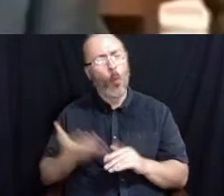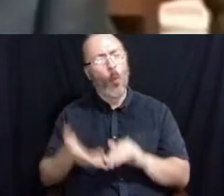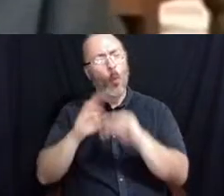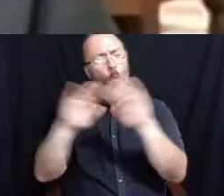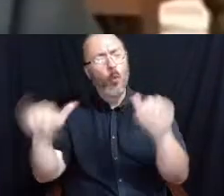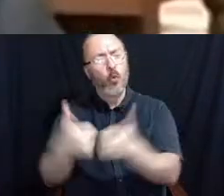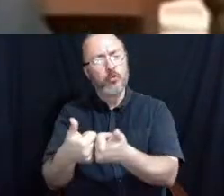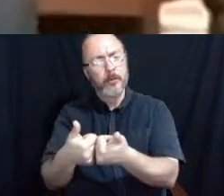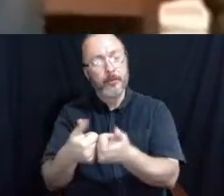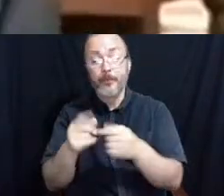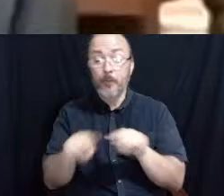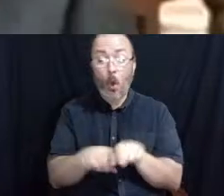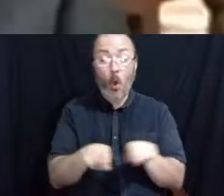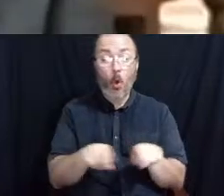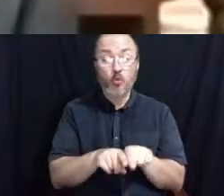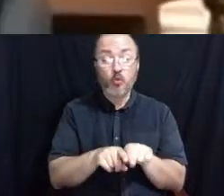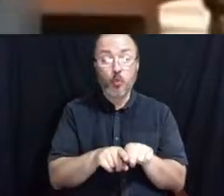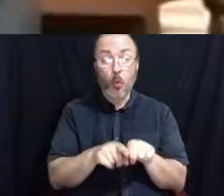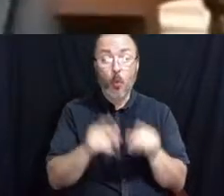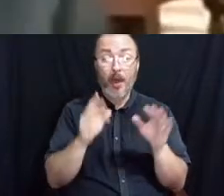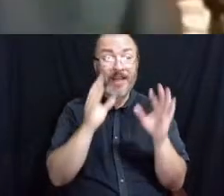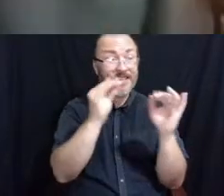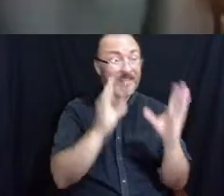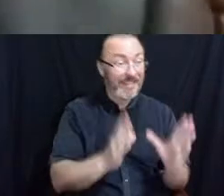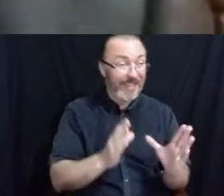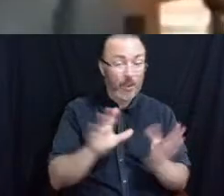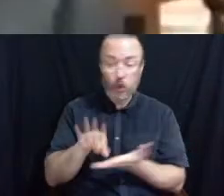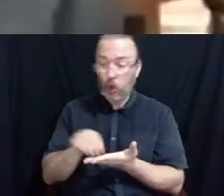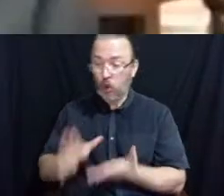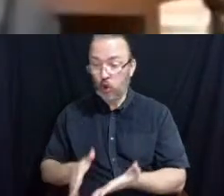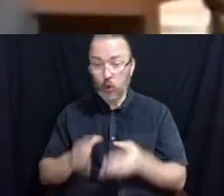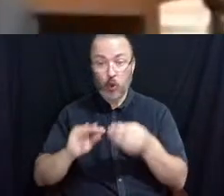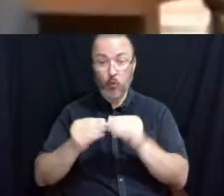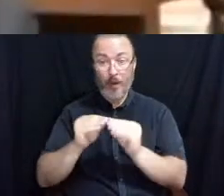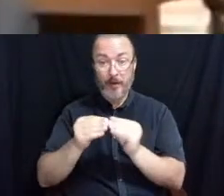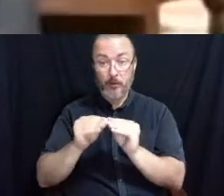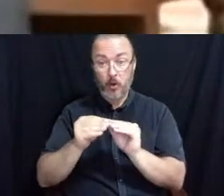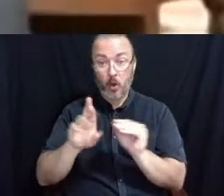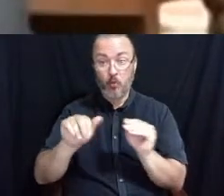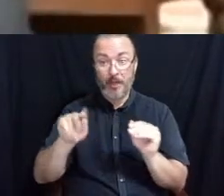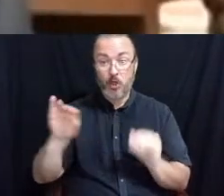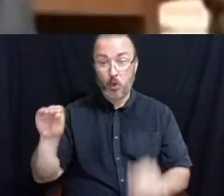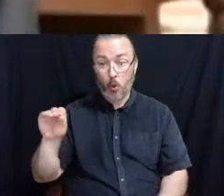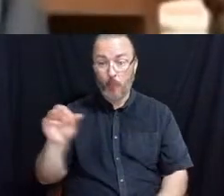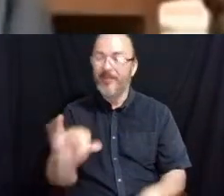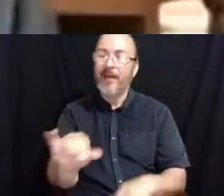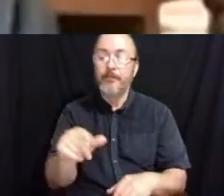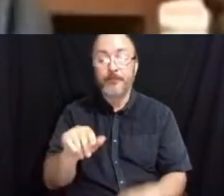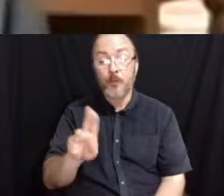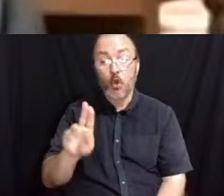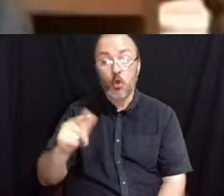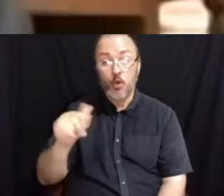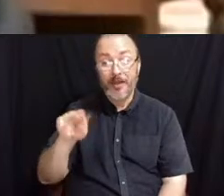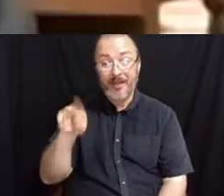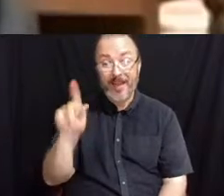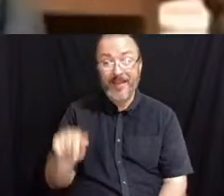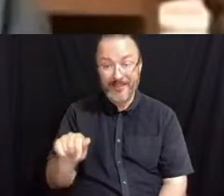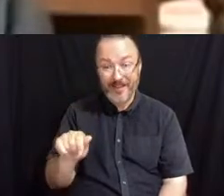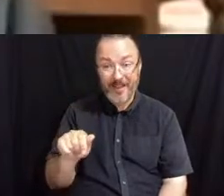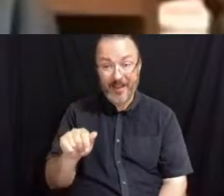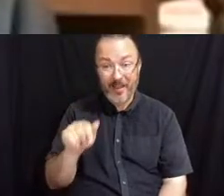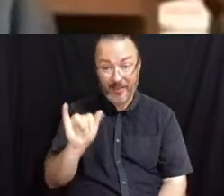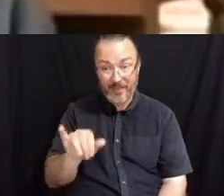et les problèmes persistent. Puis nous avons des ratios très élevés entre enseignants, nombre d'enseignants et nombre d'élèves. En Ouganda, le ratio actuel